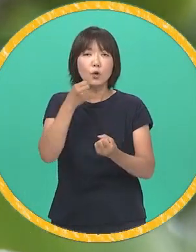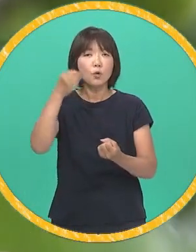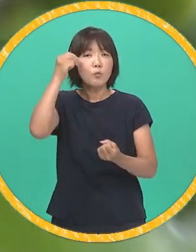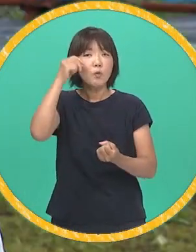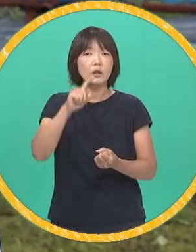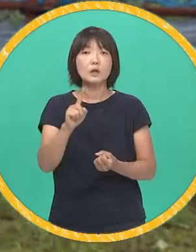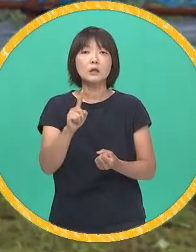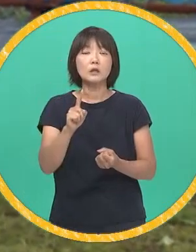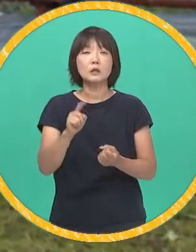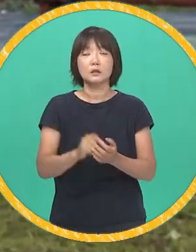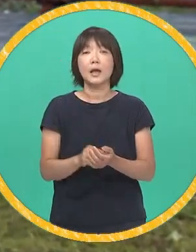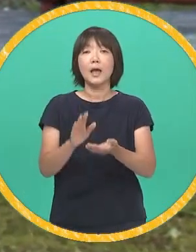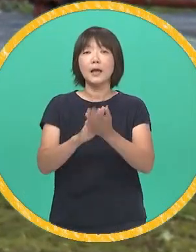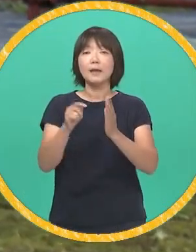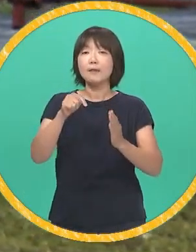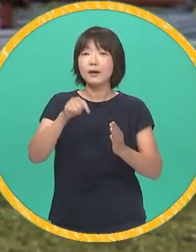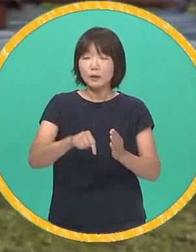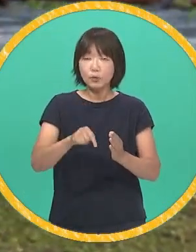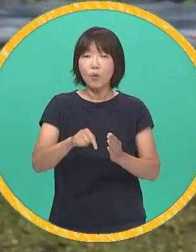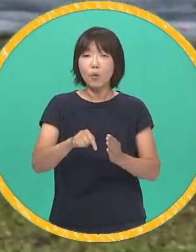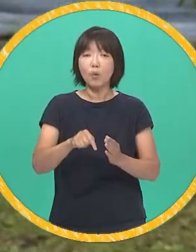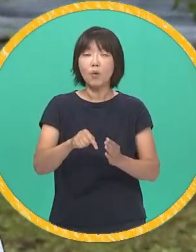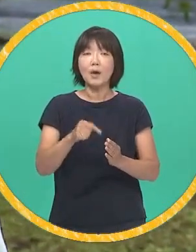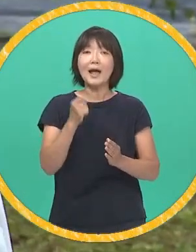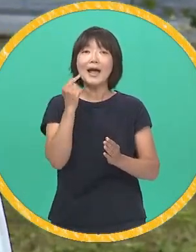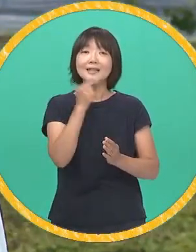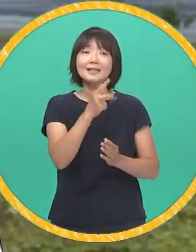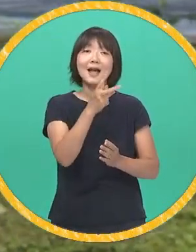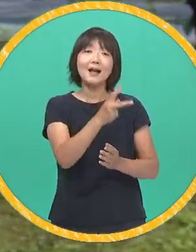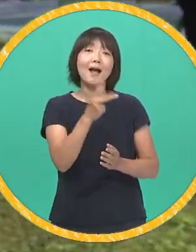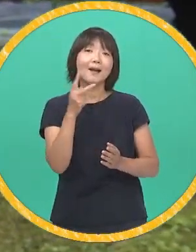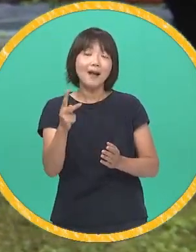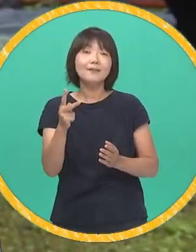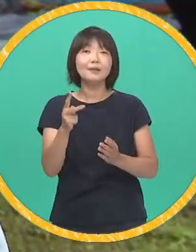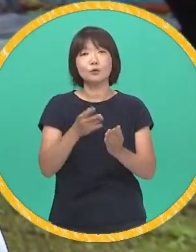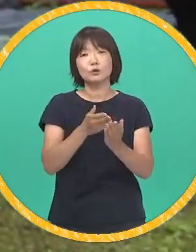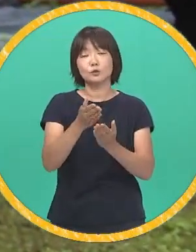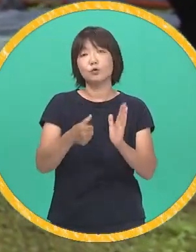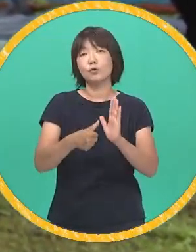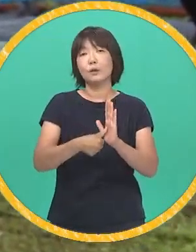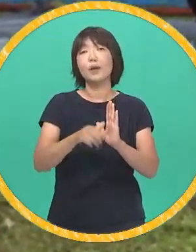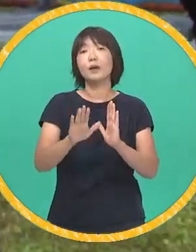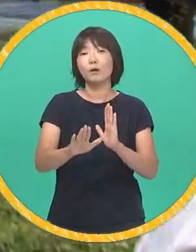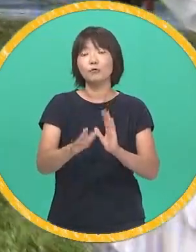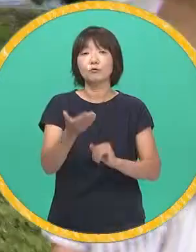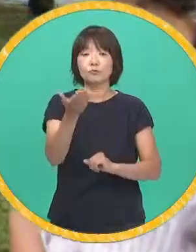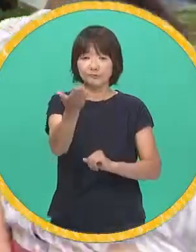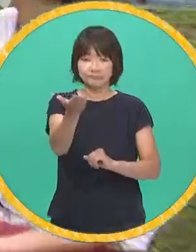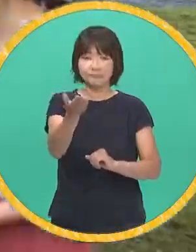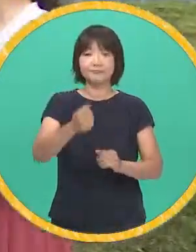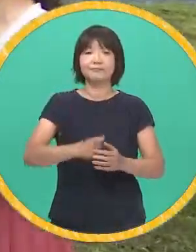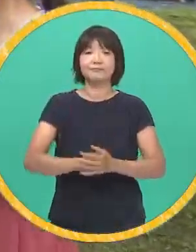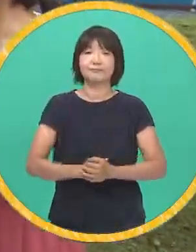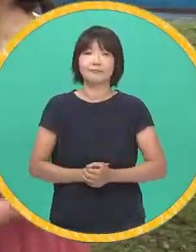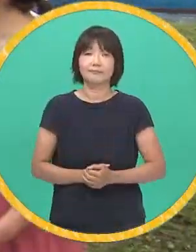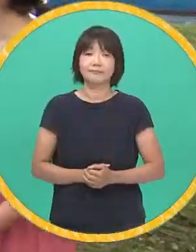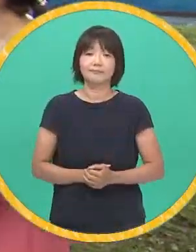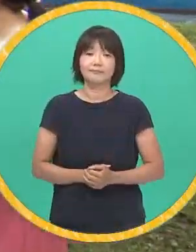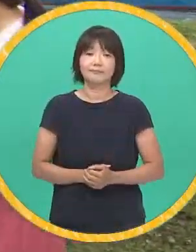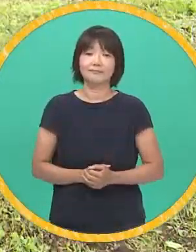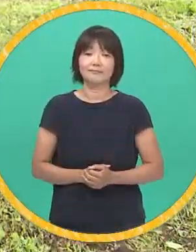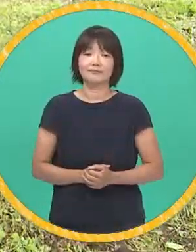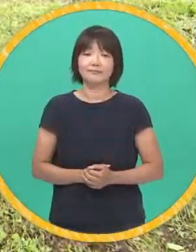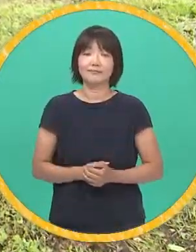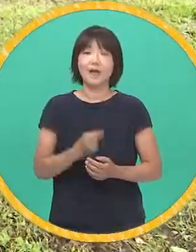んですかちょっとえっと白加賀っていう品種がありましてとこちらの気になるんですけどこちら